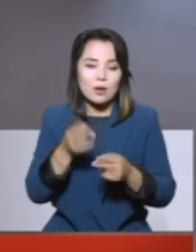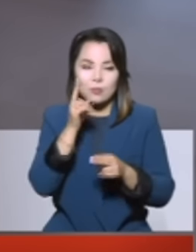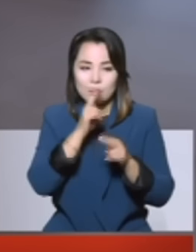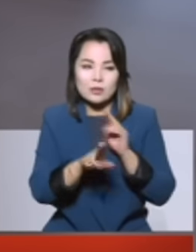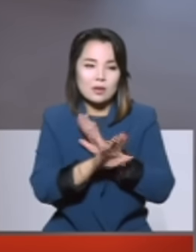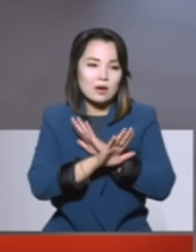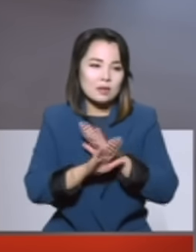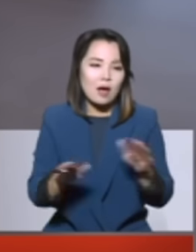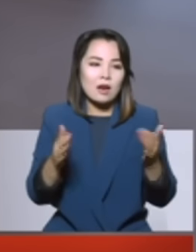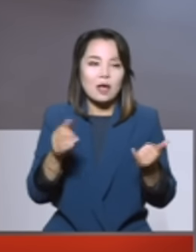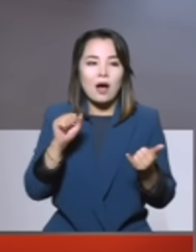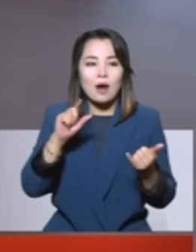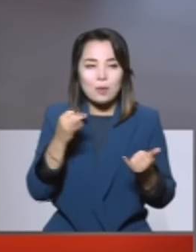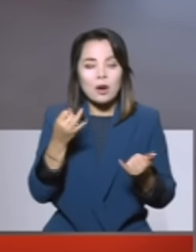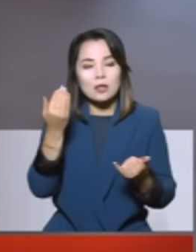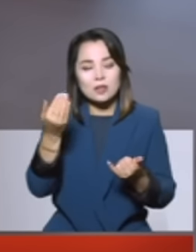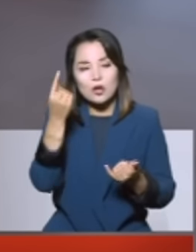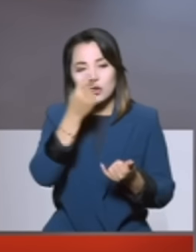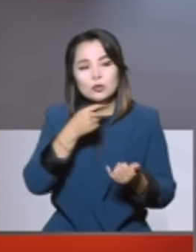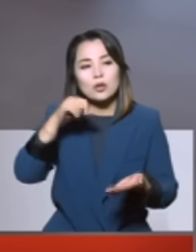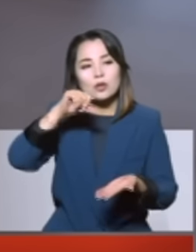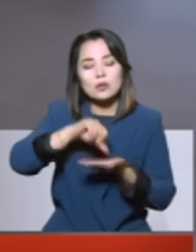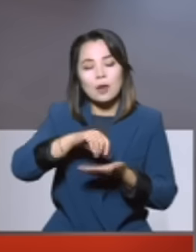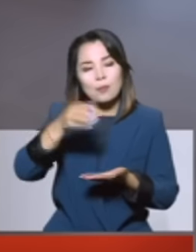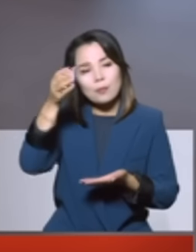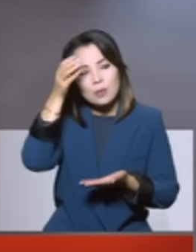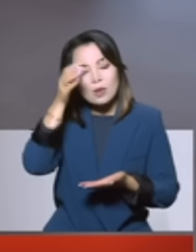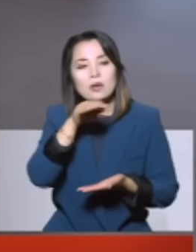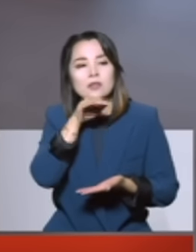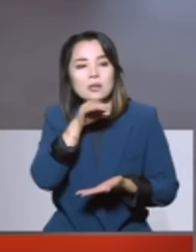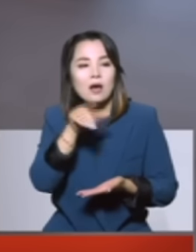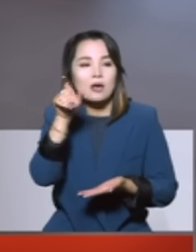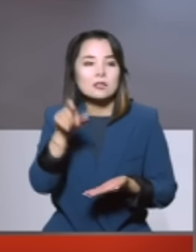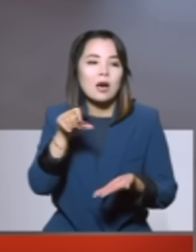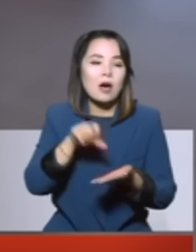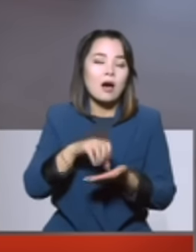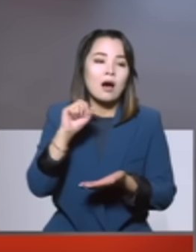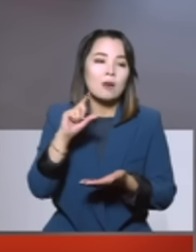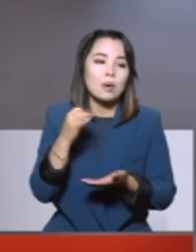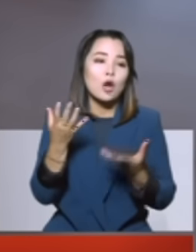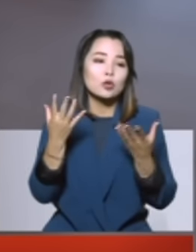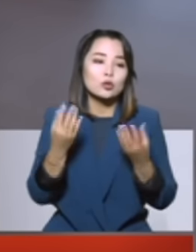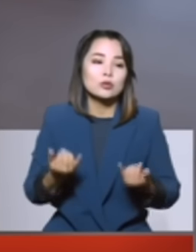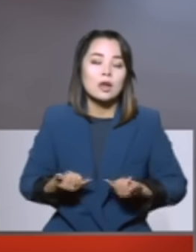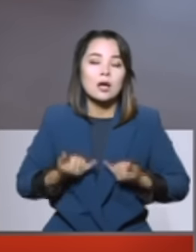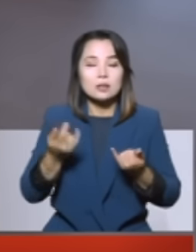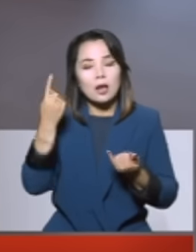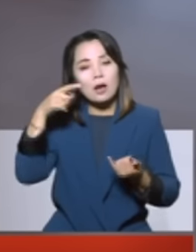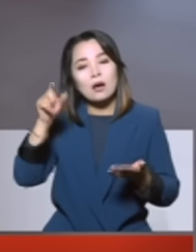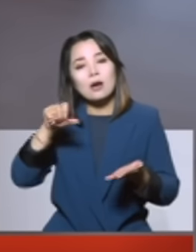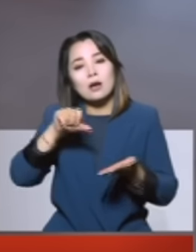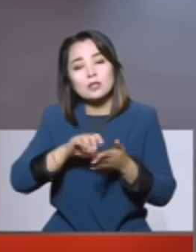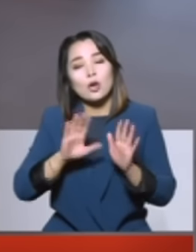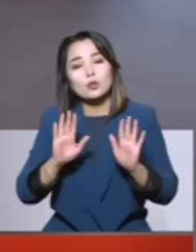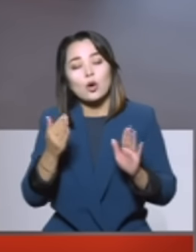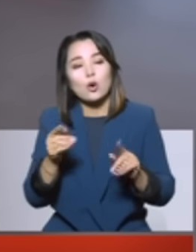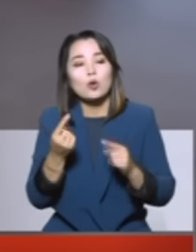жоғалтпақ емес. Абай ол дара тұлға, дана тұлға. Бүгін Абай күні. Абай ақынымыздың тек